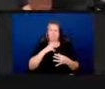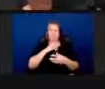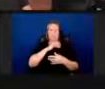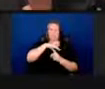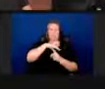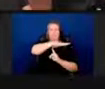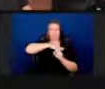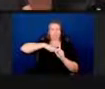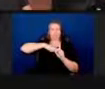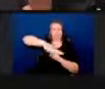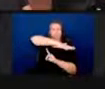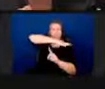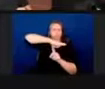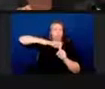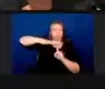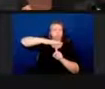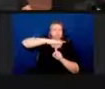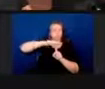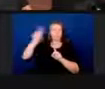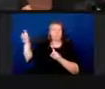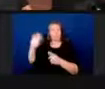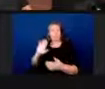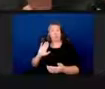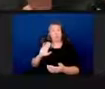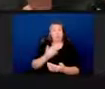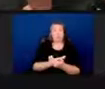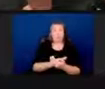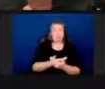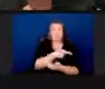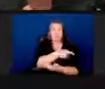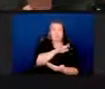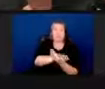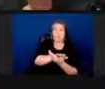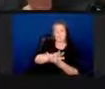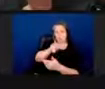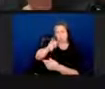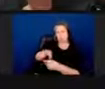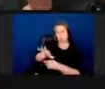لويزفيل. عندما تحدثنا عن مدارس، هدفت الأكاديميات